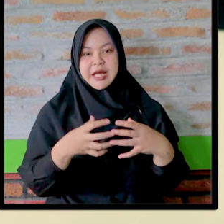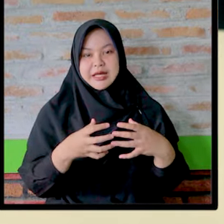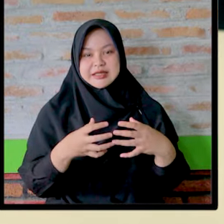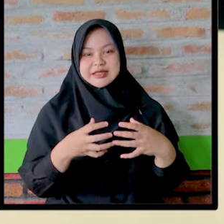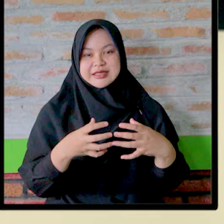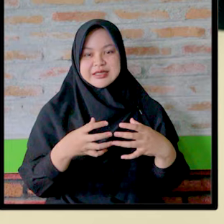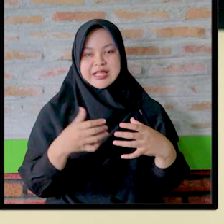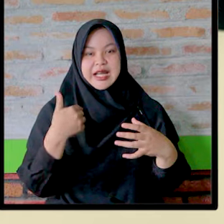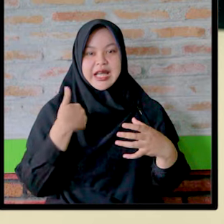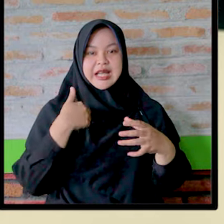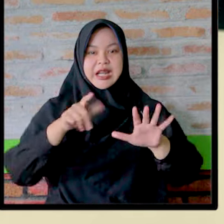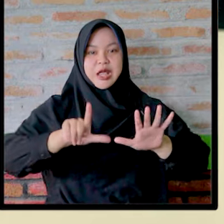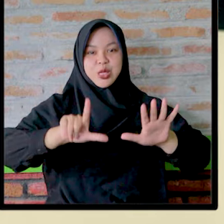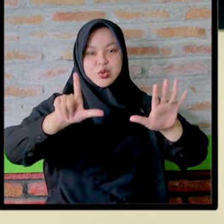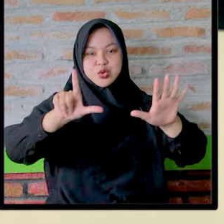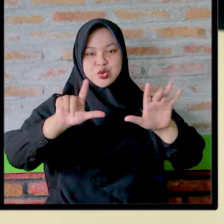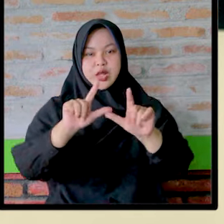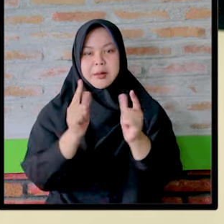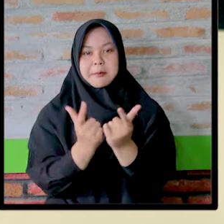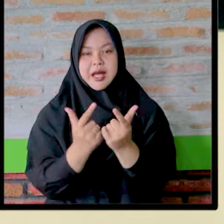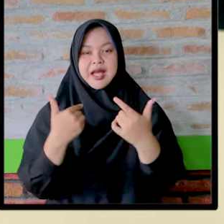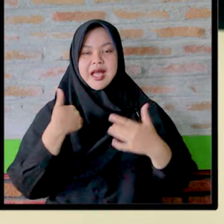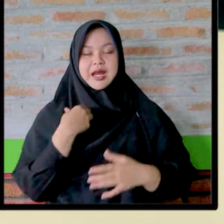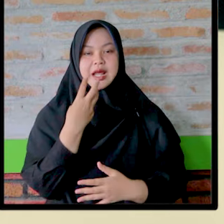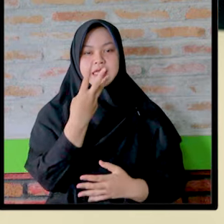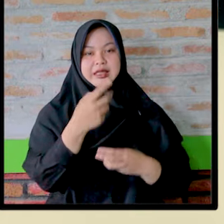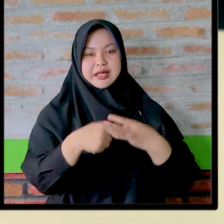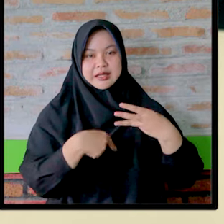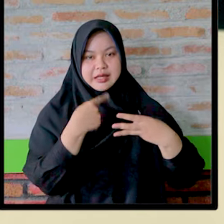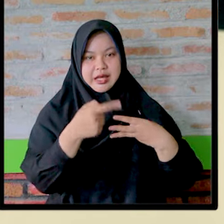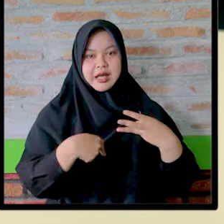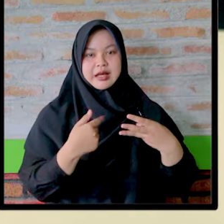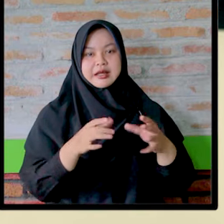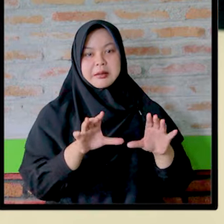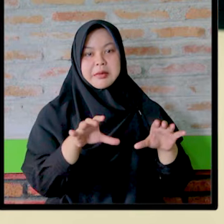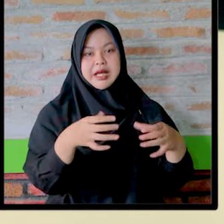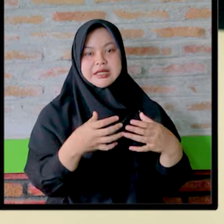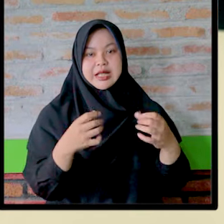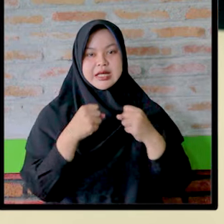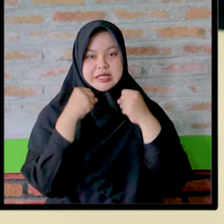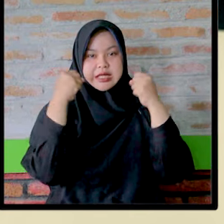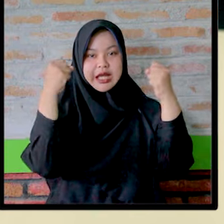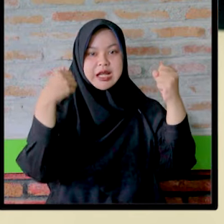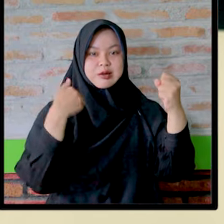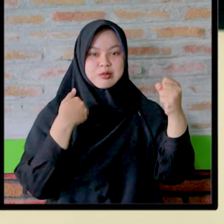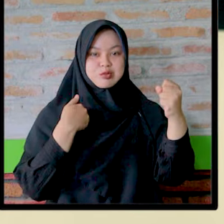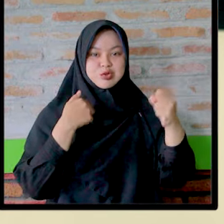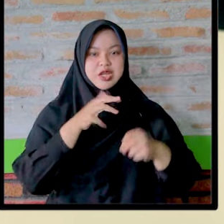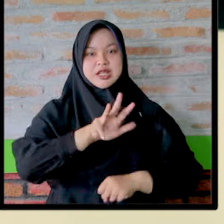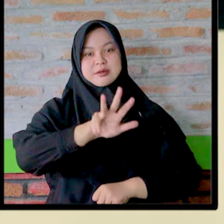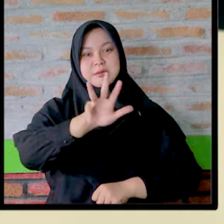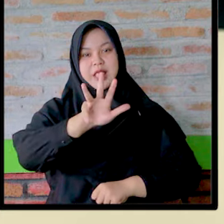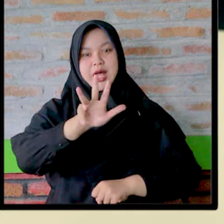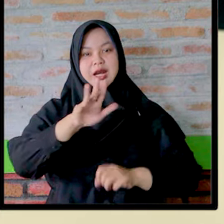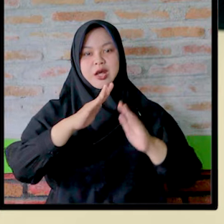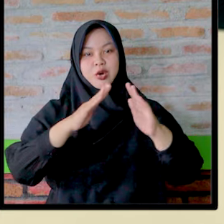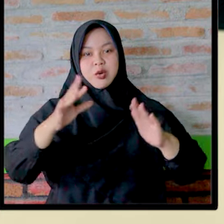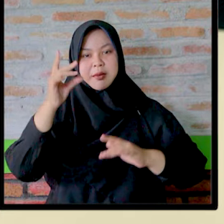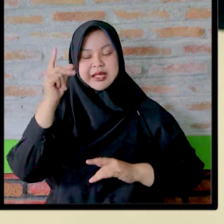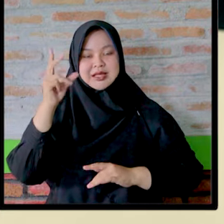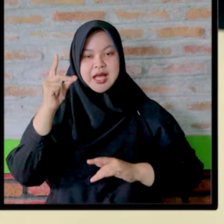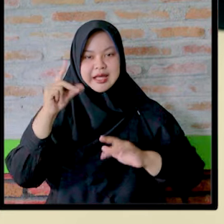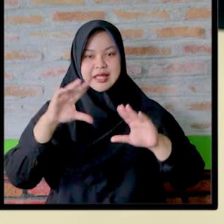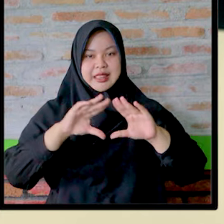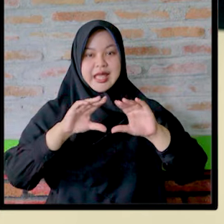tujuh lembaganya ada tiga majelis kesehatan kita di Jawa Tengah punya sem Rumah Sakit Aisah